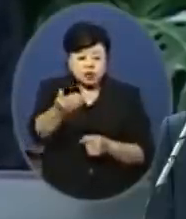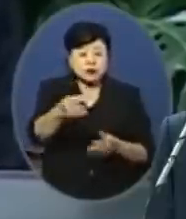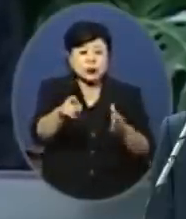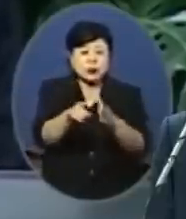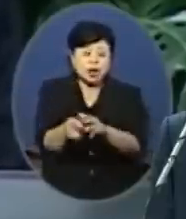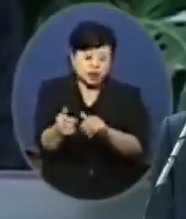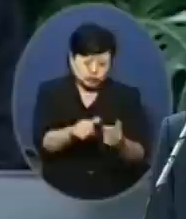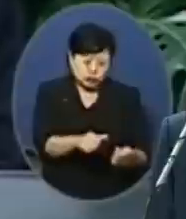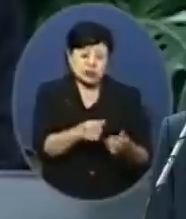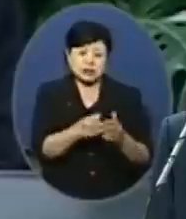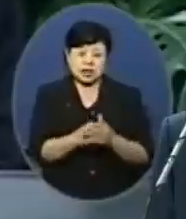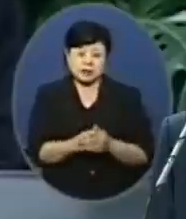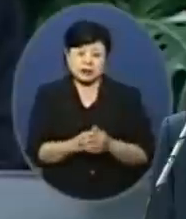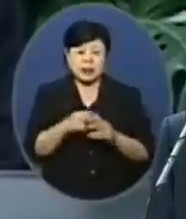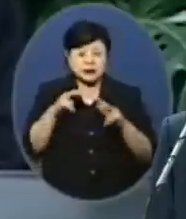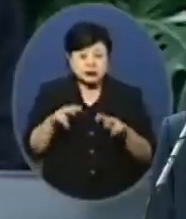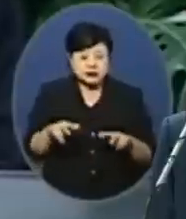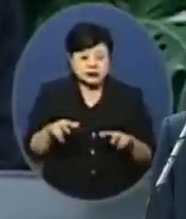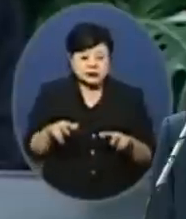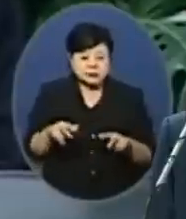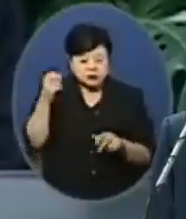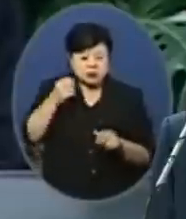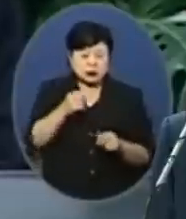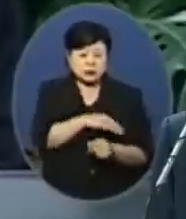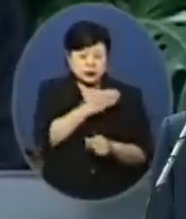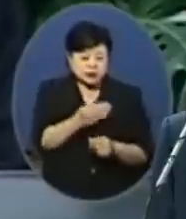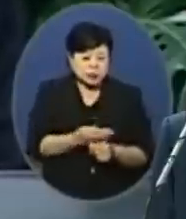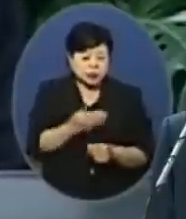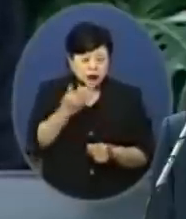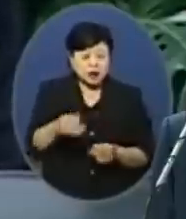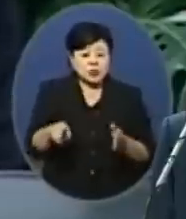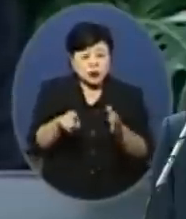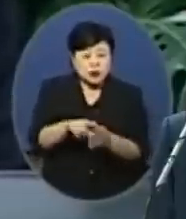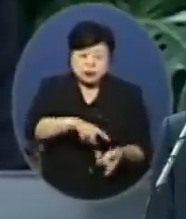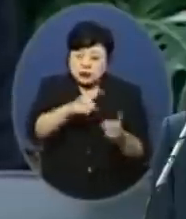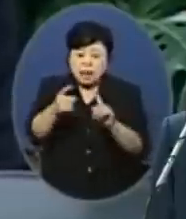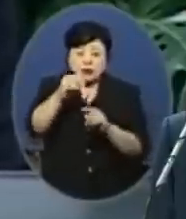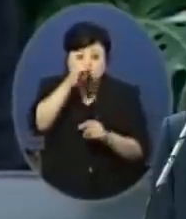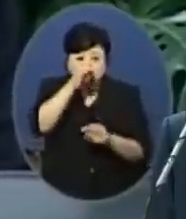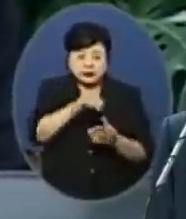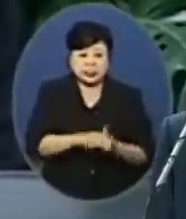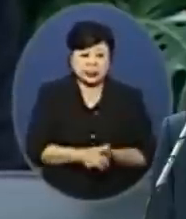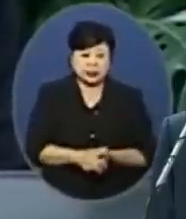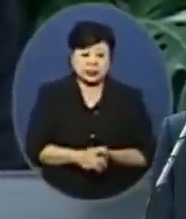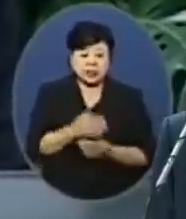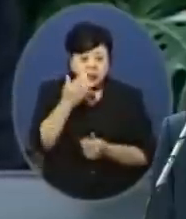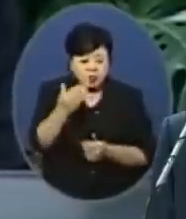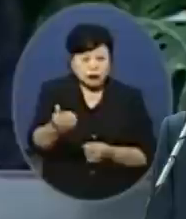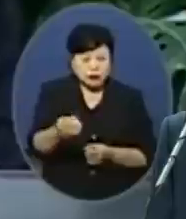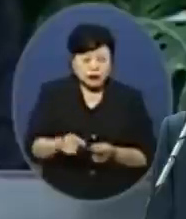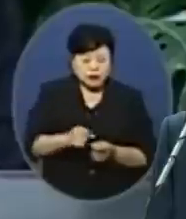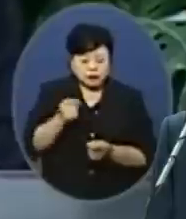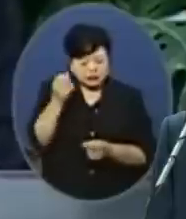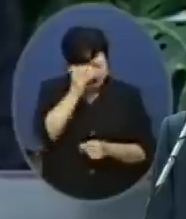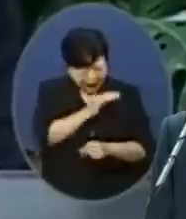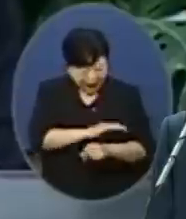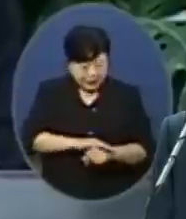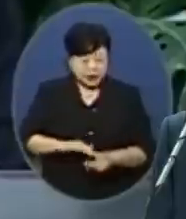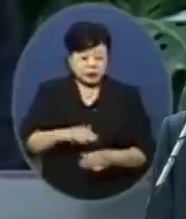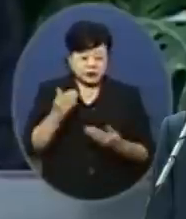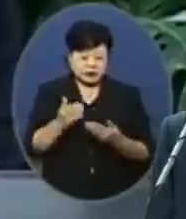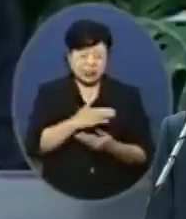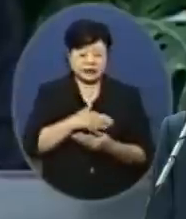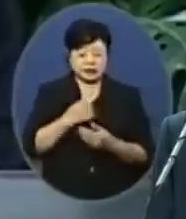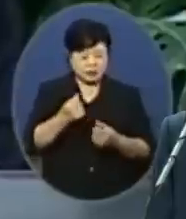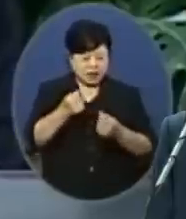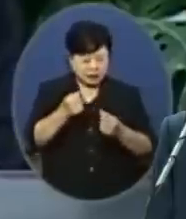위해서 죽었기 때문에 지금은 성령의 능력으로 여러분 위에서 살고 있는 것입니다. 여러분을 영혼이 잘됨같이 범사에